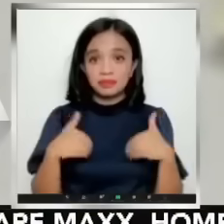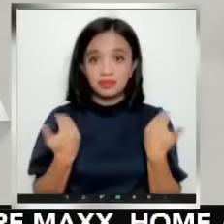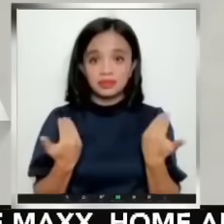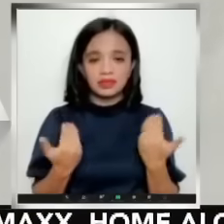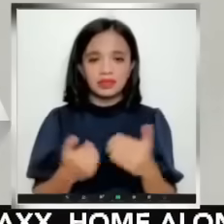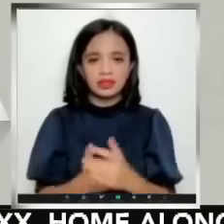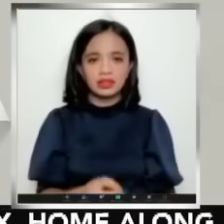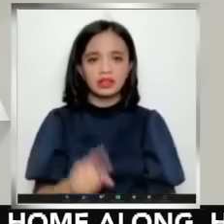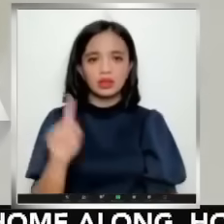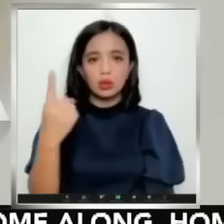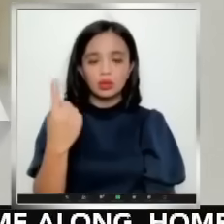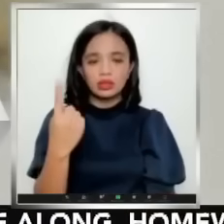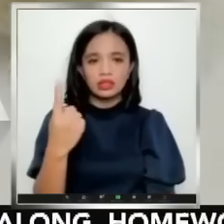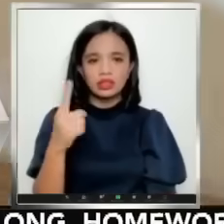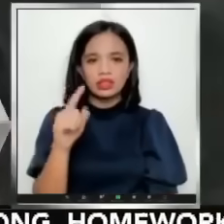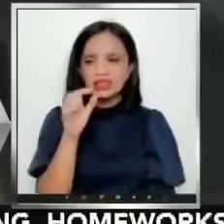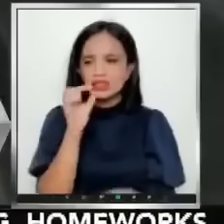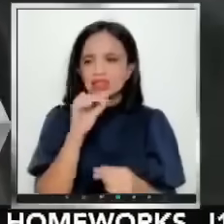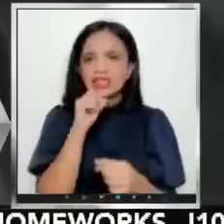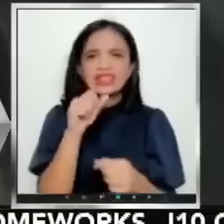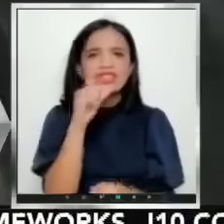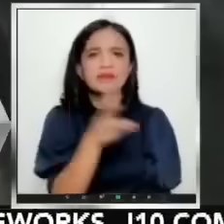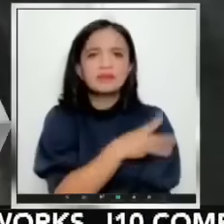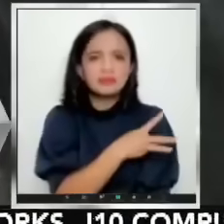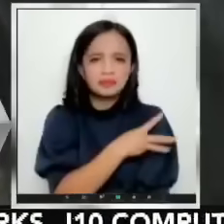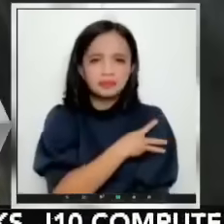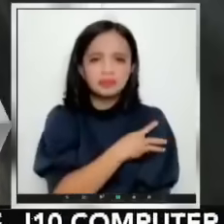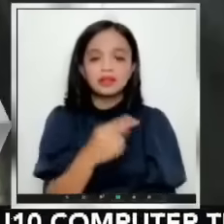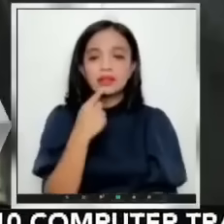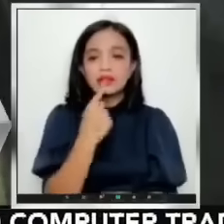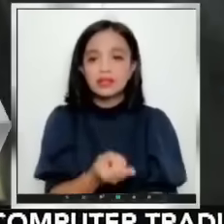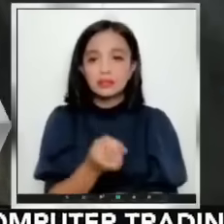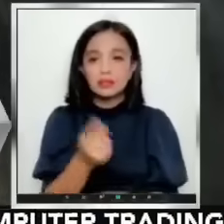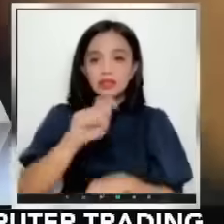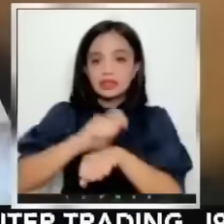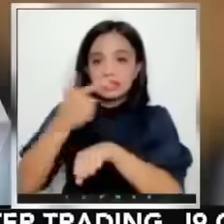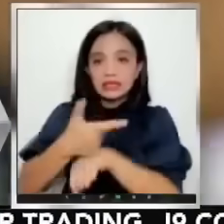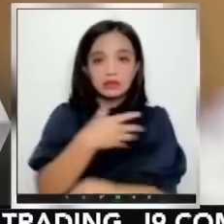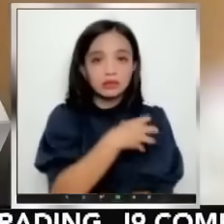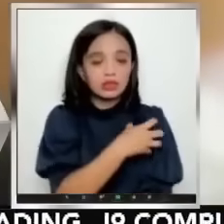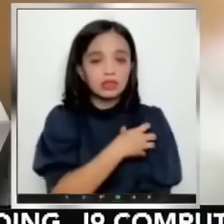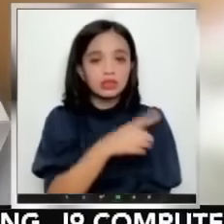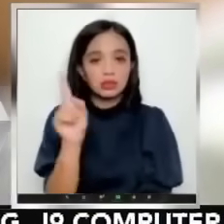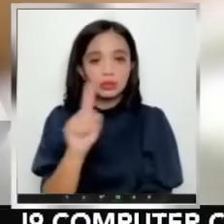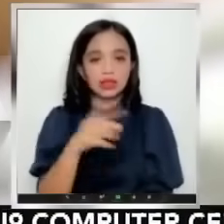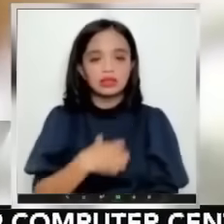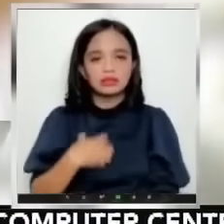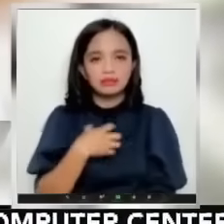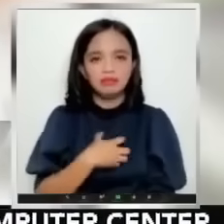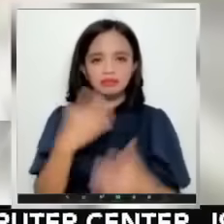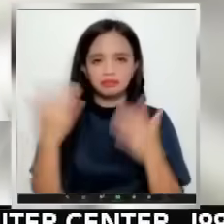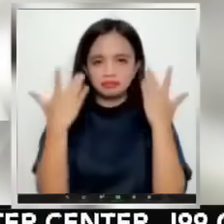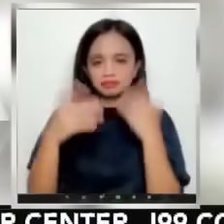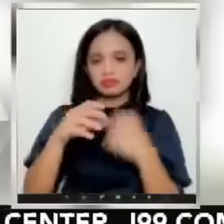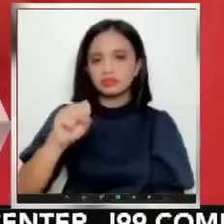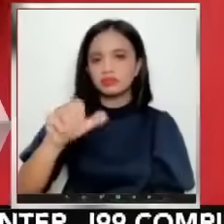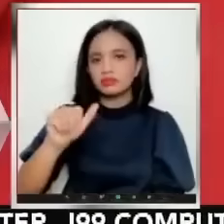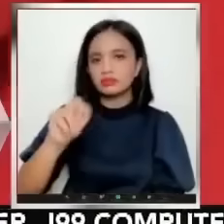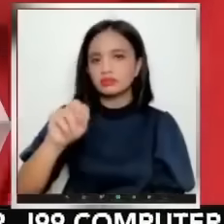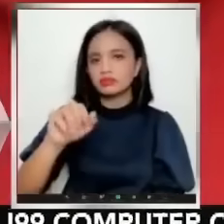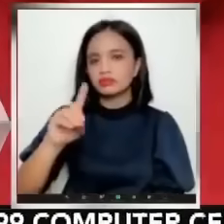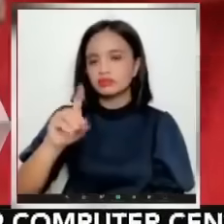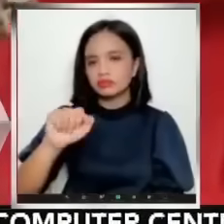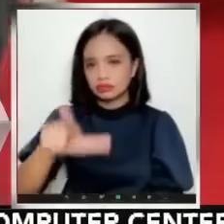duhat lang daw ito at hindi marijuana. Ayon sa Taguig Police na harap sa reklamong alarm and scandal ang mga inaresto, kaakibat